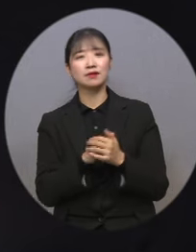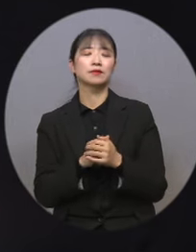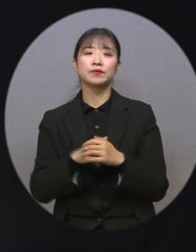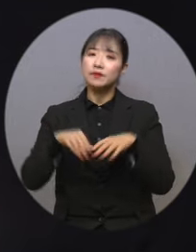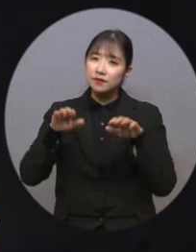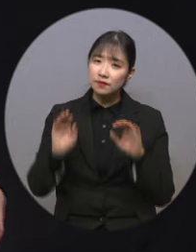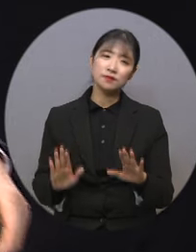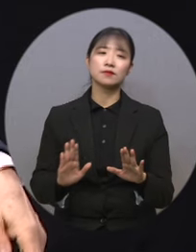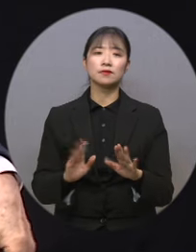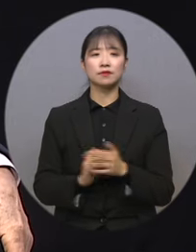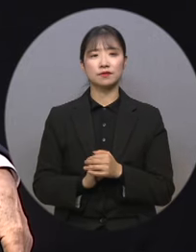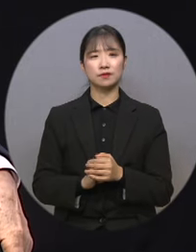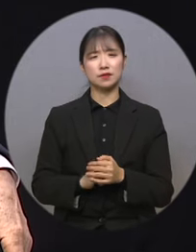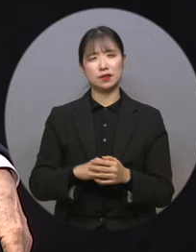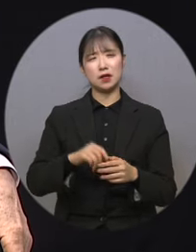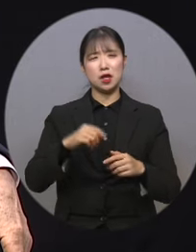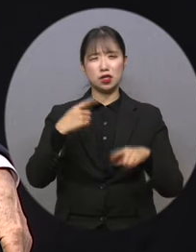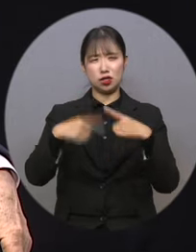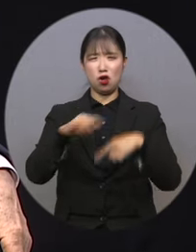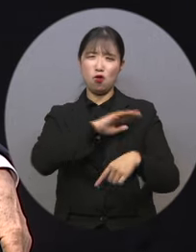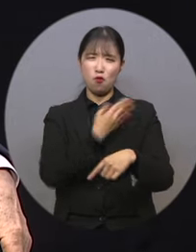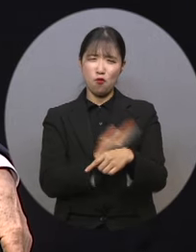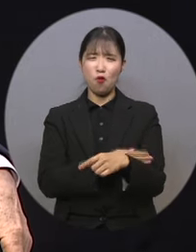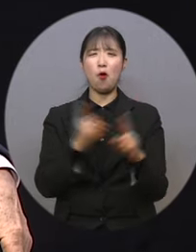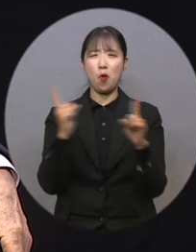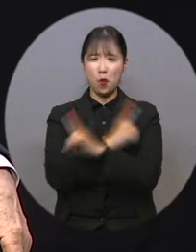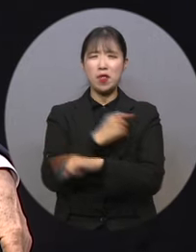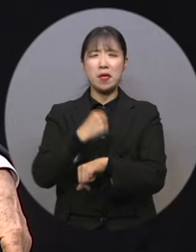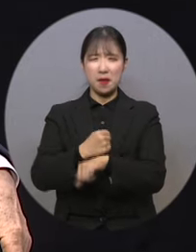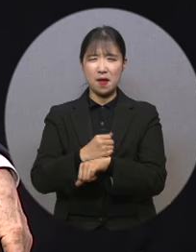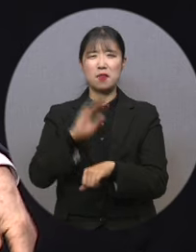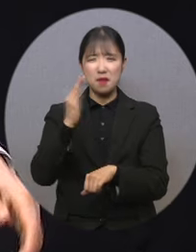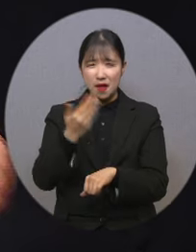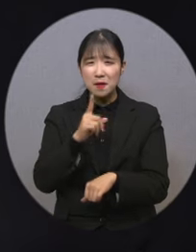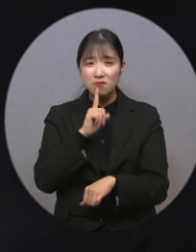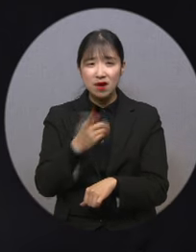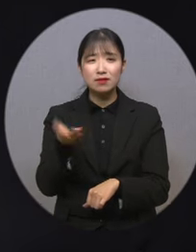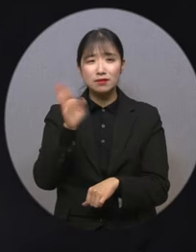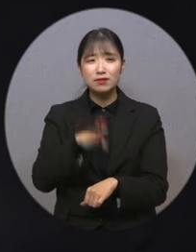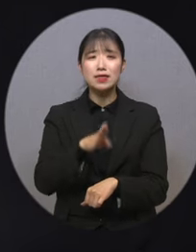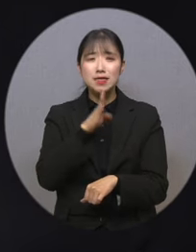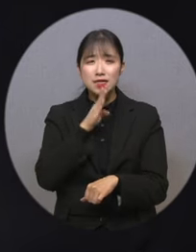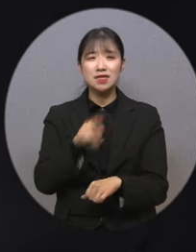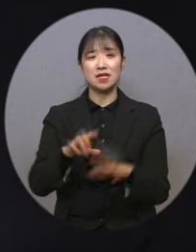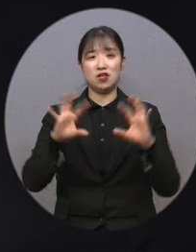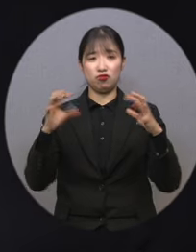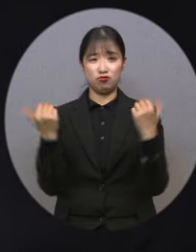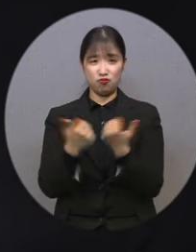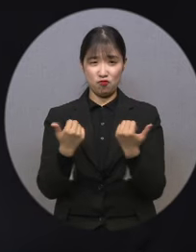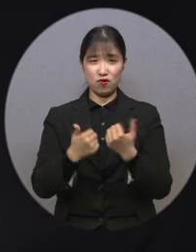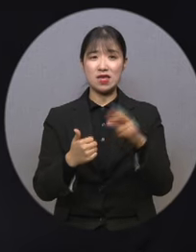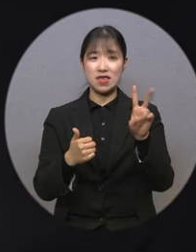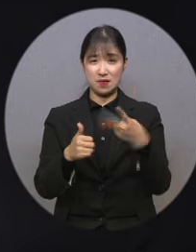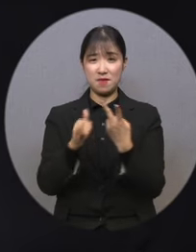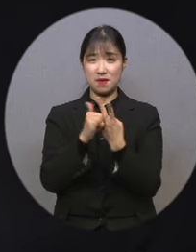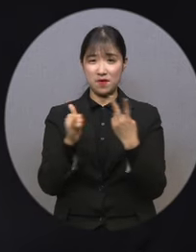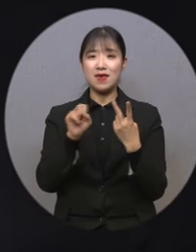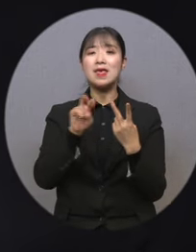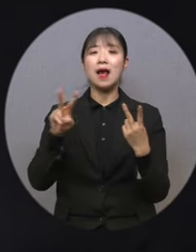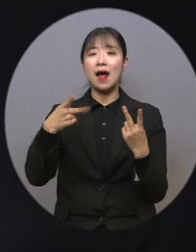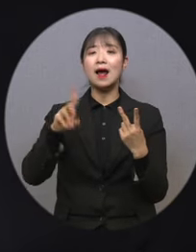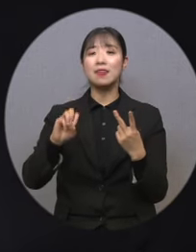뭐 여야가 정권 교체만 하면 된다. 정권 교체 해보세요. 국회의원 200명이 야당이 되겠죠.